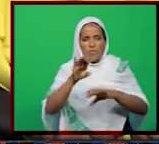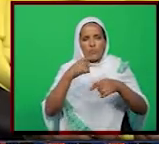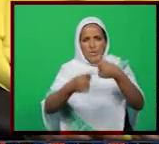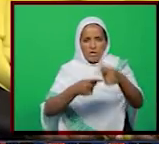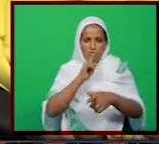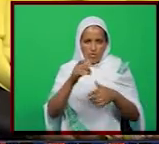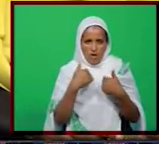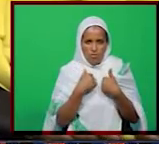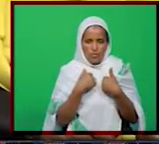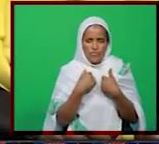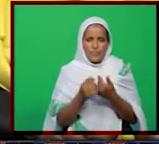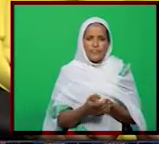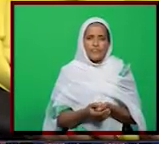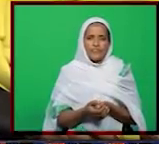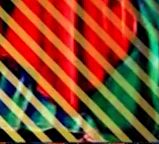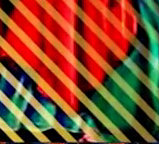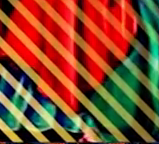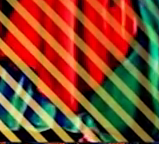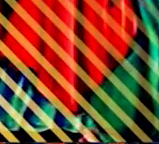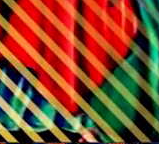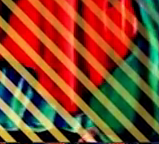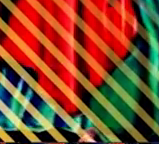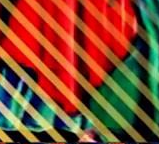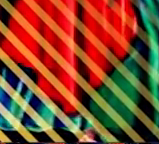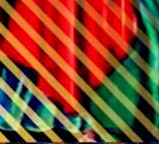ትስስራቸውን የማጠናክሩበት ሂደት ነው ያለው።